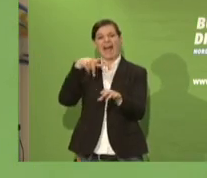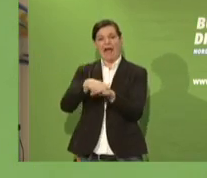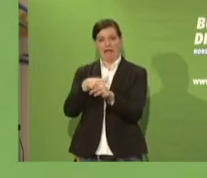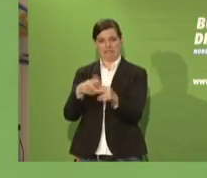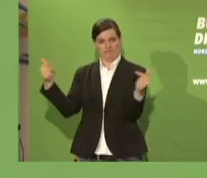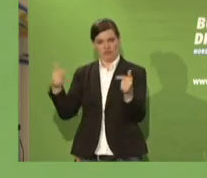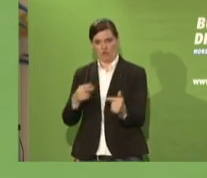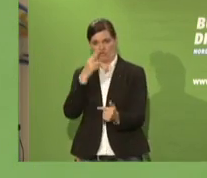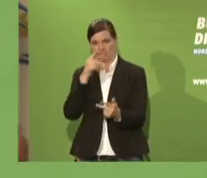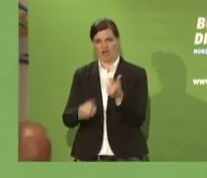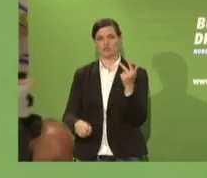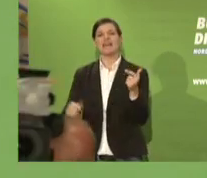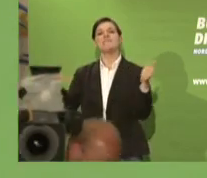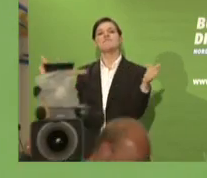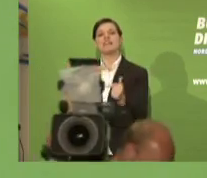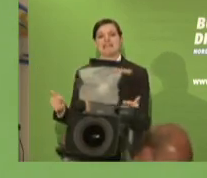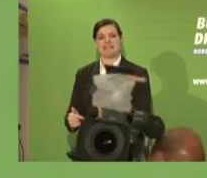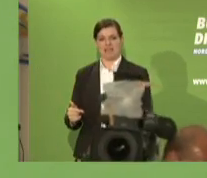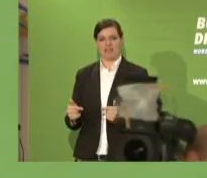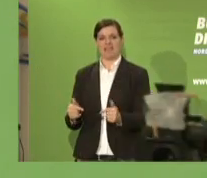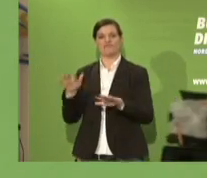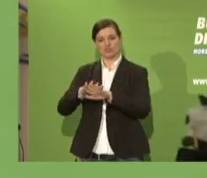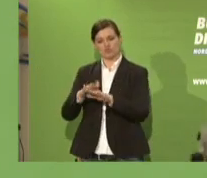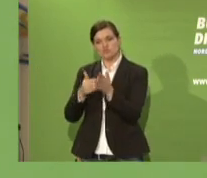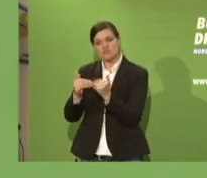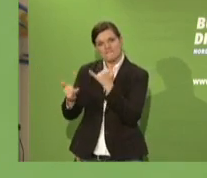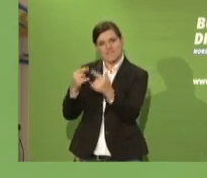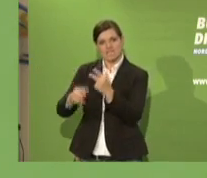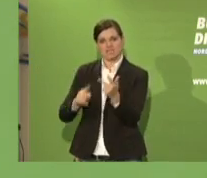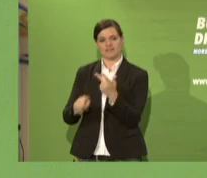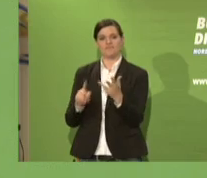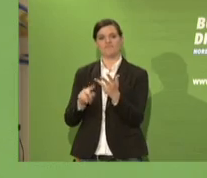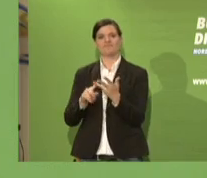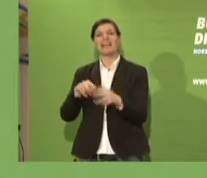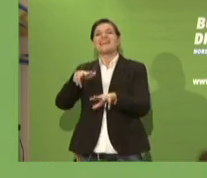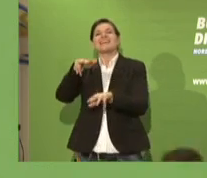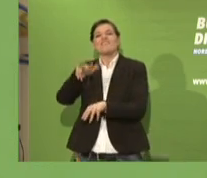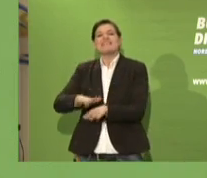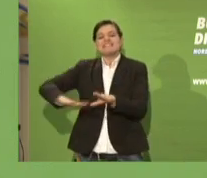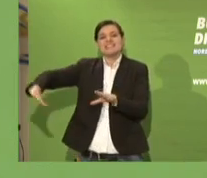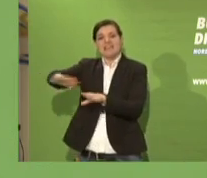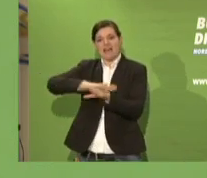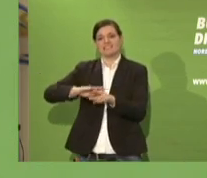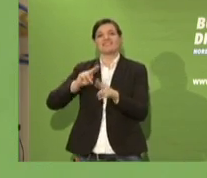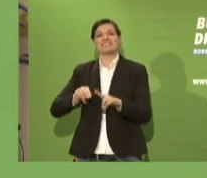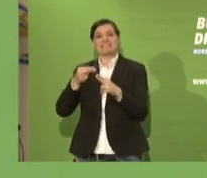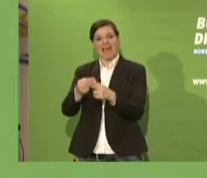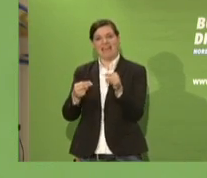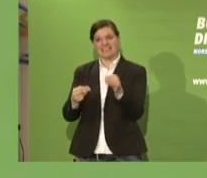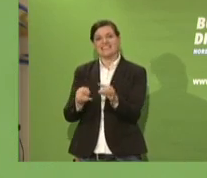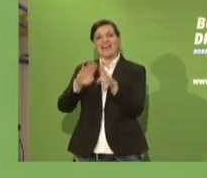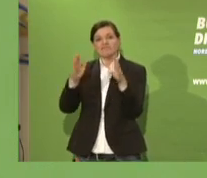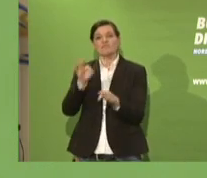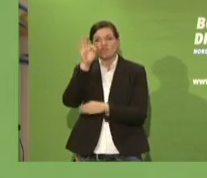die Pflegeinfrastruktur weiter? Wie kriegen wir quartiersgerechte Konzepte auf dem Land hin, in einem kleinen Dorf, in